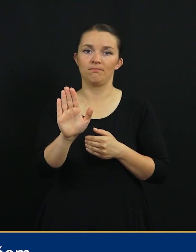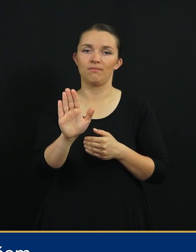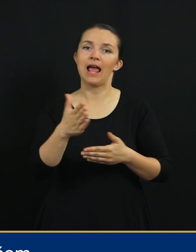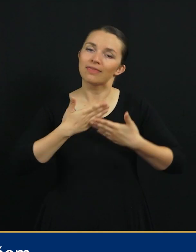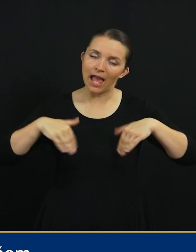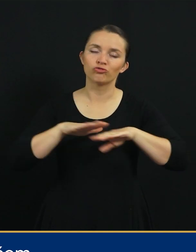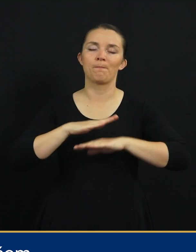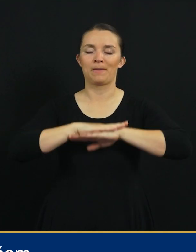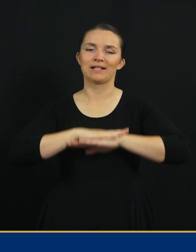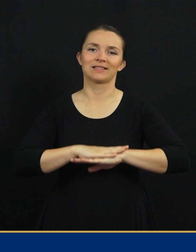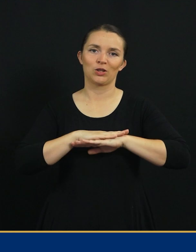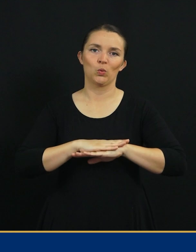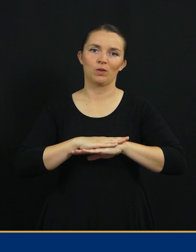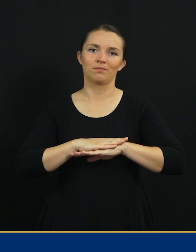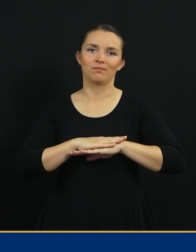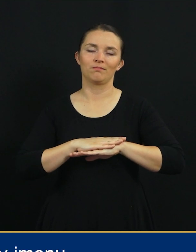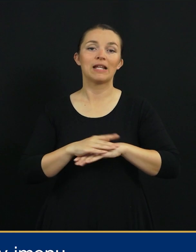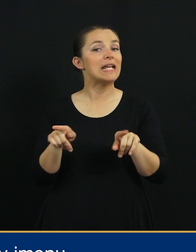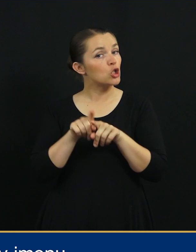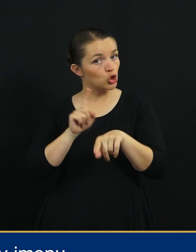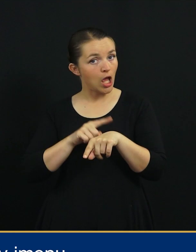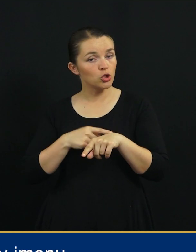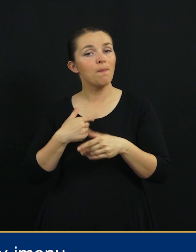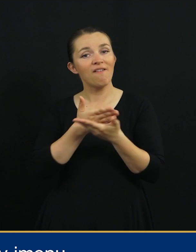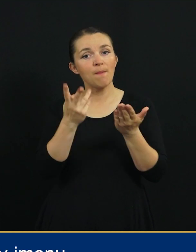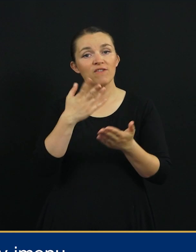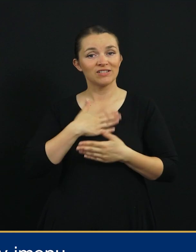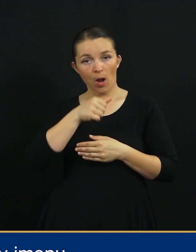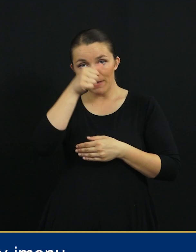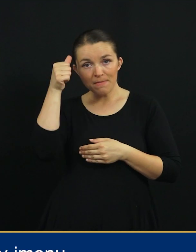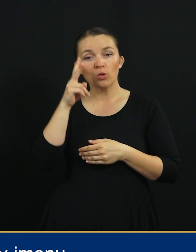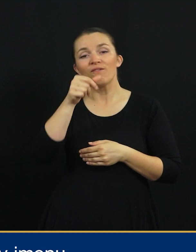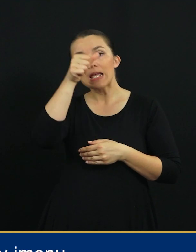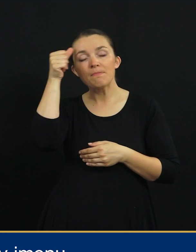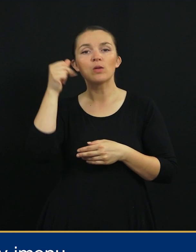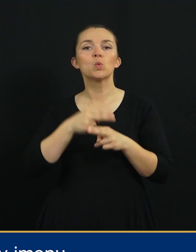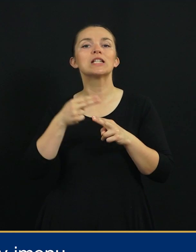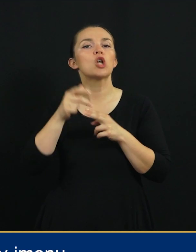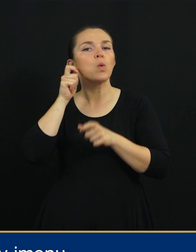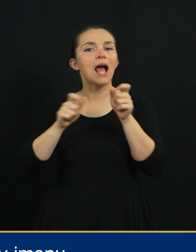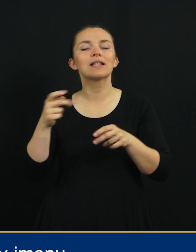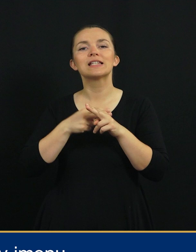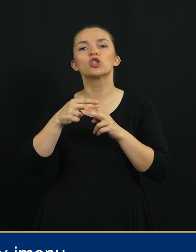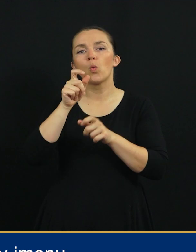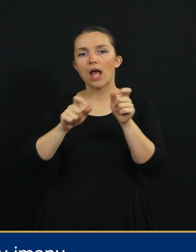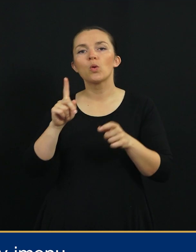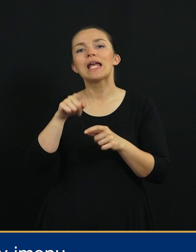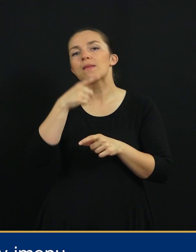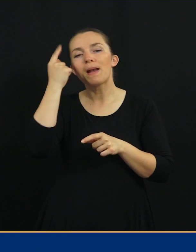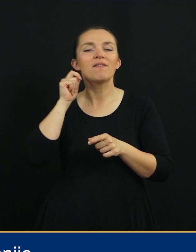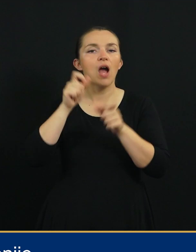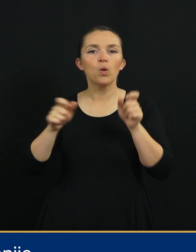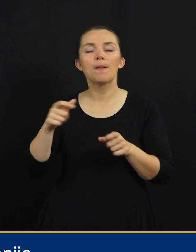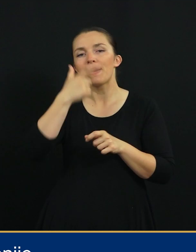našem prazniku. Hkrati pa vam v svojem imenu ter v imenu državljank in državljanov ter prebivalk